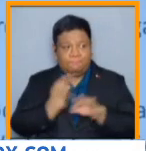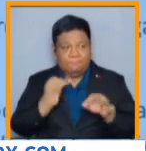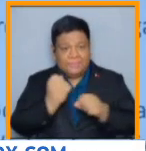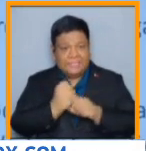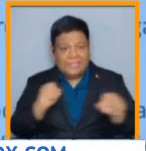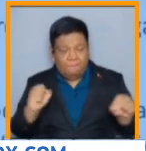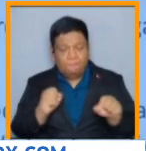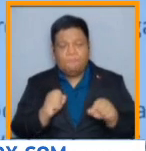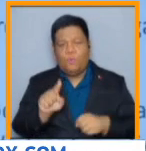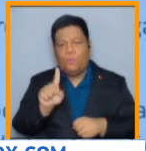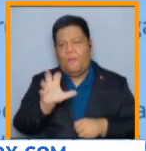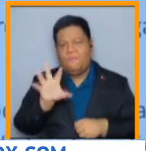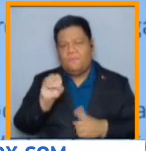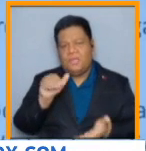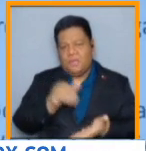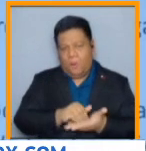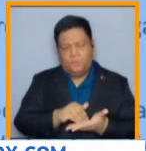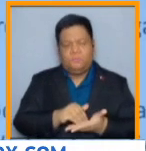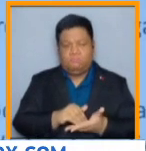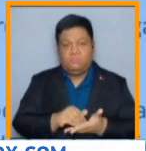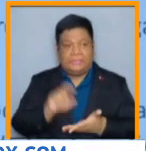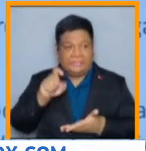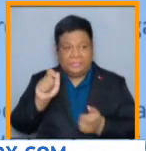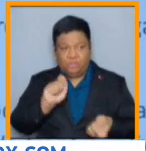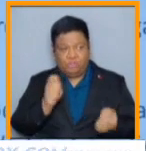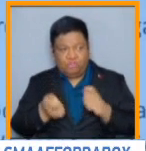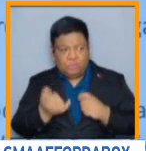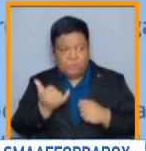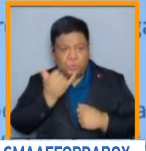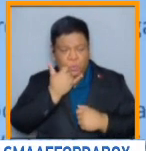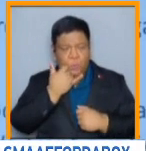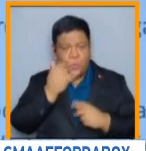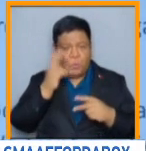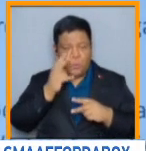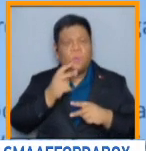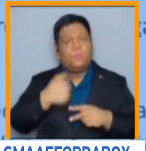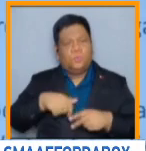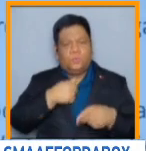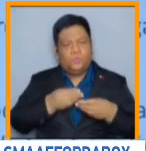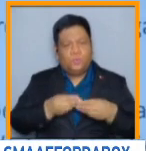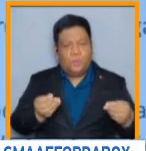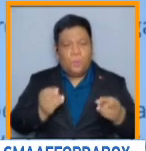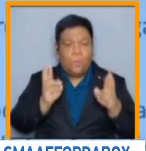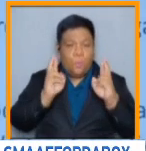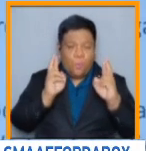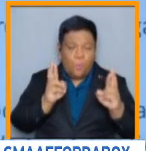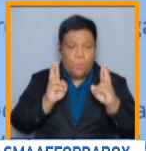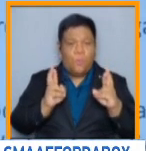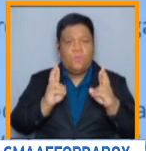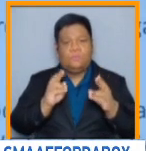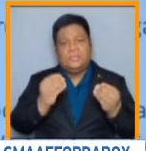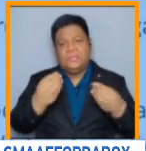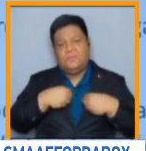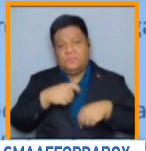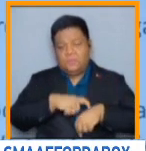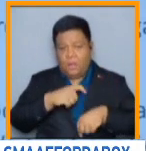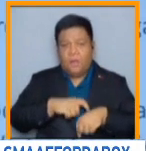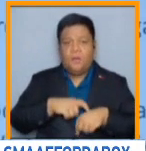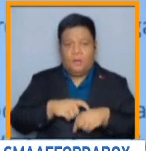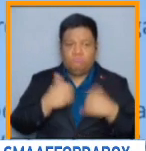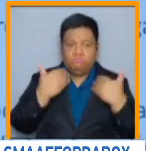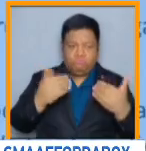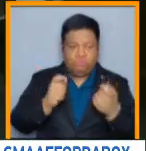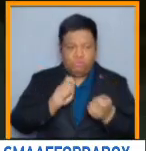may kailangang itama, gagawin daw nila ito. Sana raw ay mabigyan sila ng pagkakataon at maipatupad ang mga pagtatama